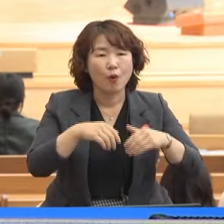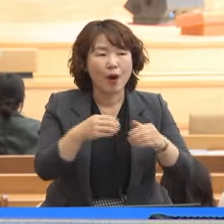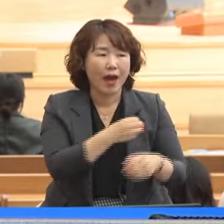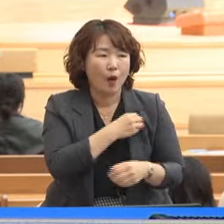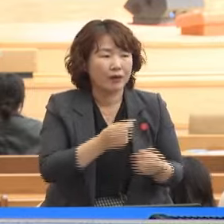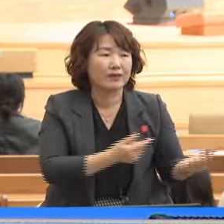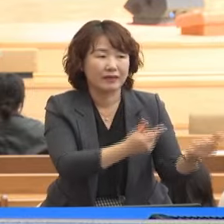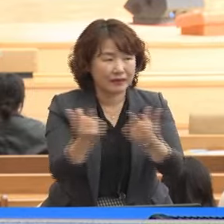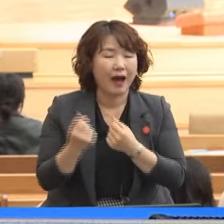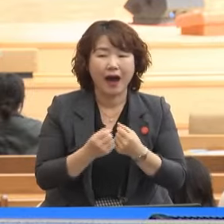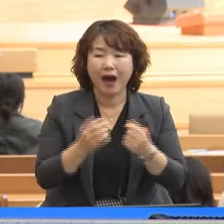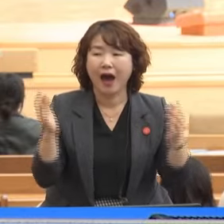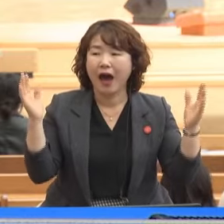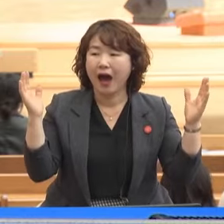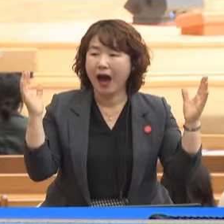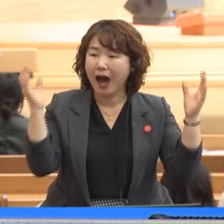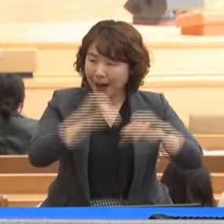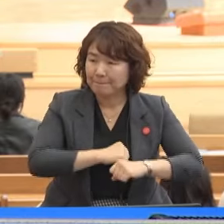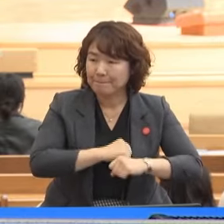합의체에서